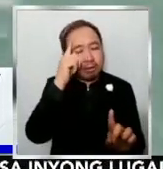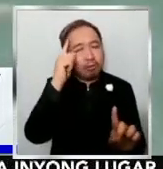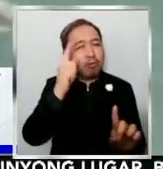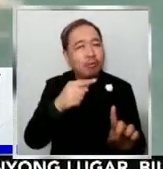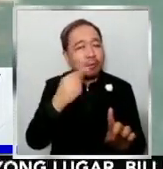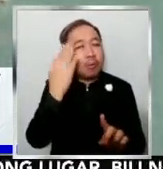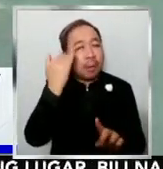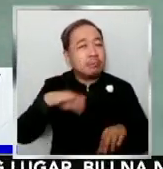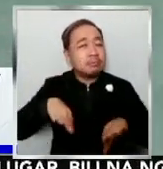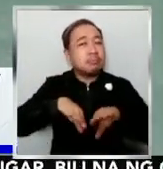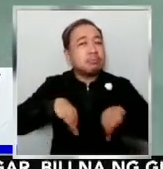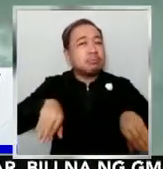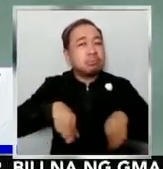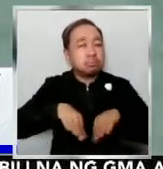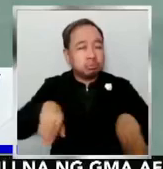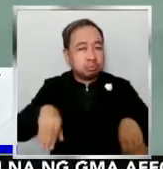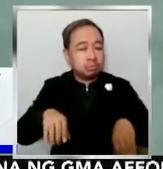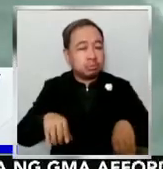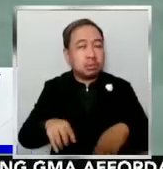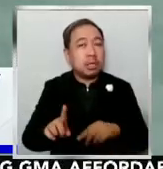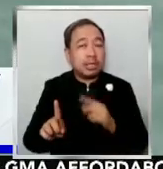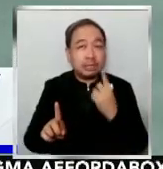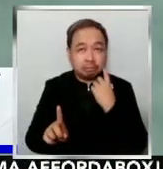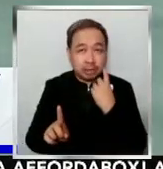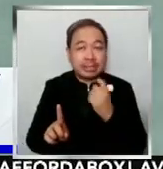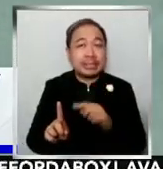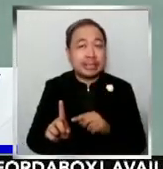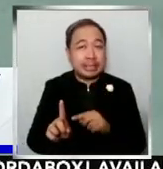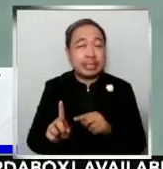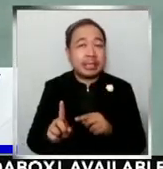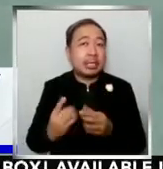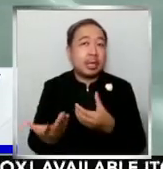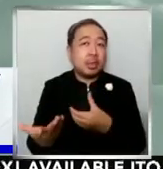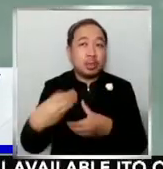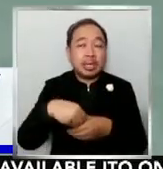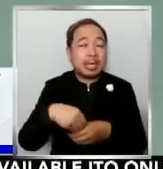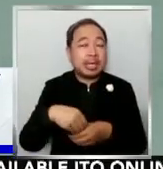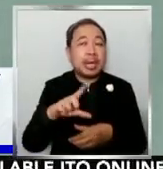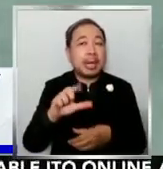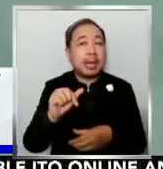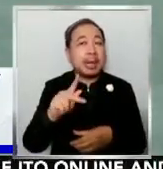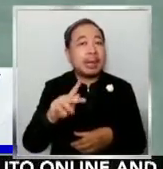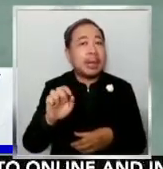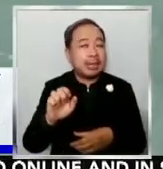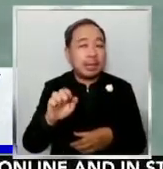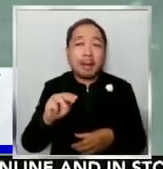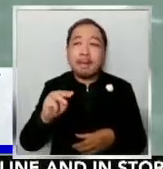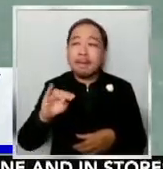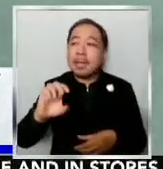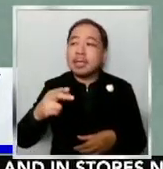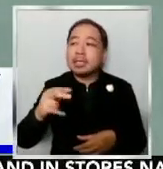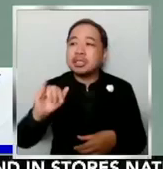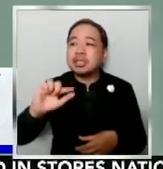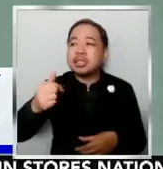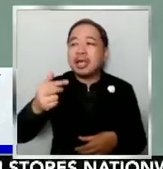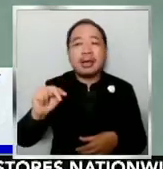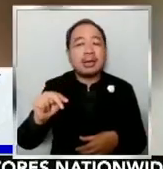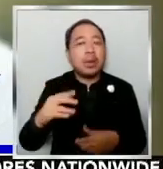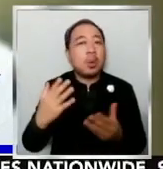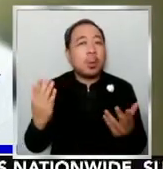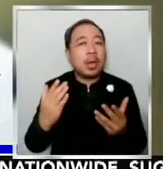water. Gaya ng huli niyang ginawa sa Lake Michigan sa Illinois, USA. When I was growing up in